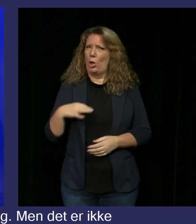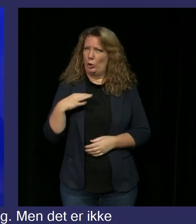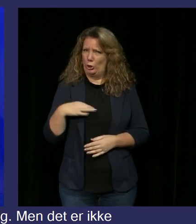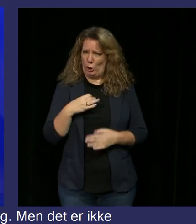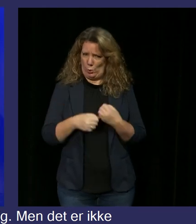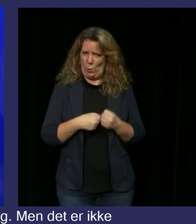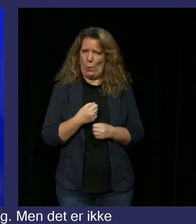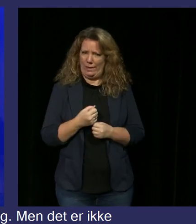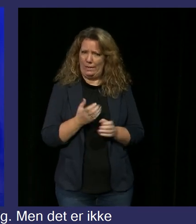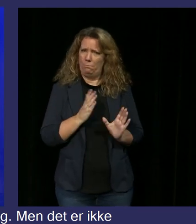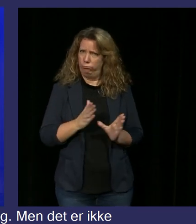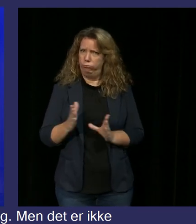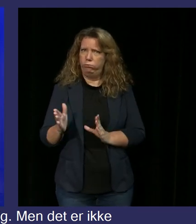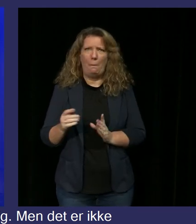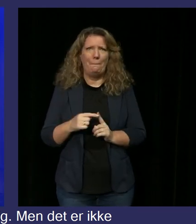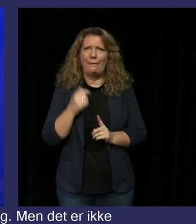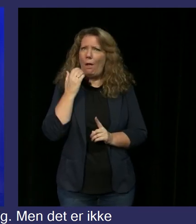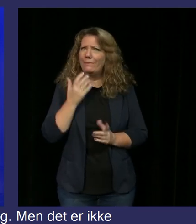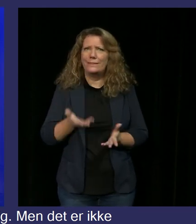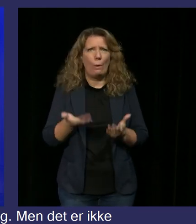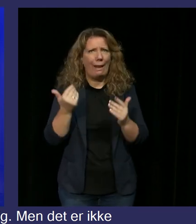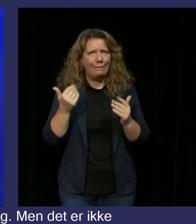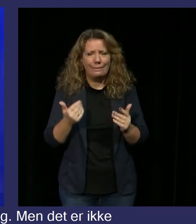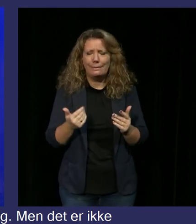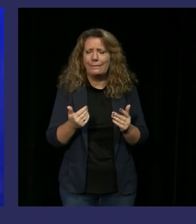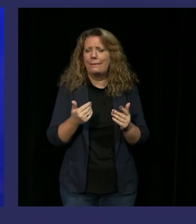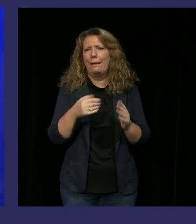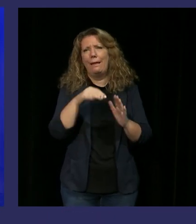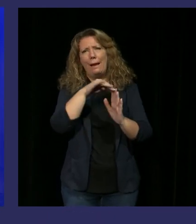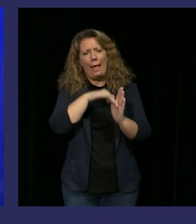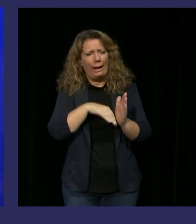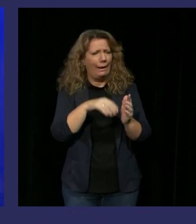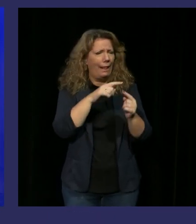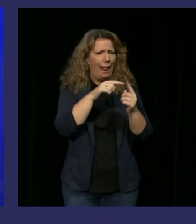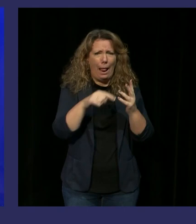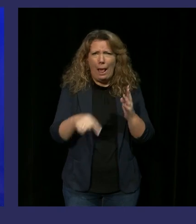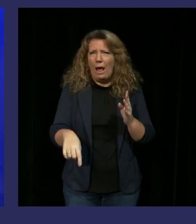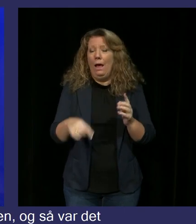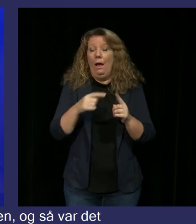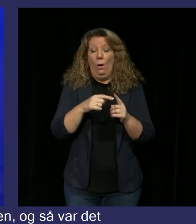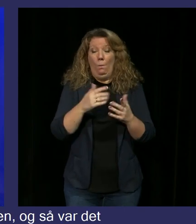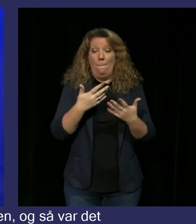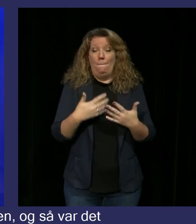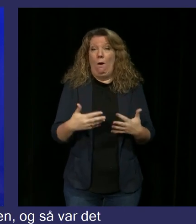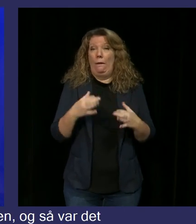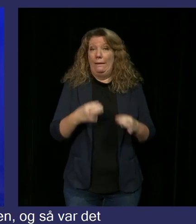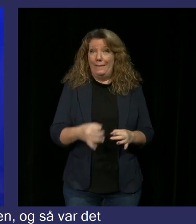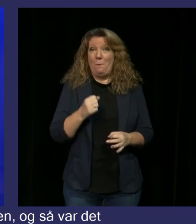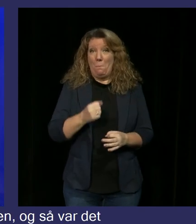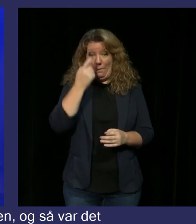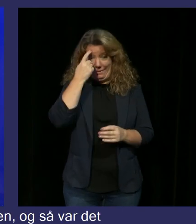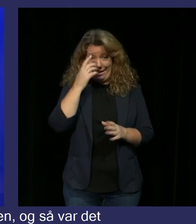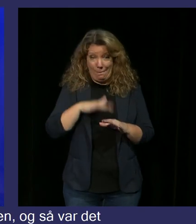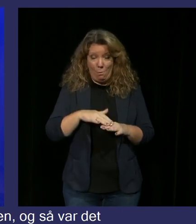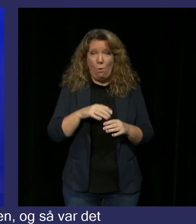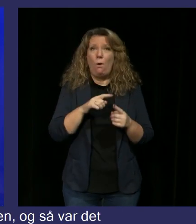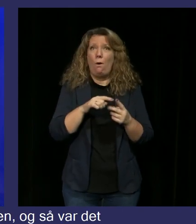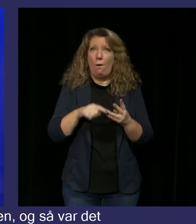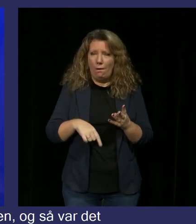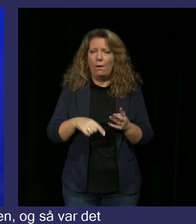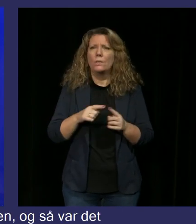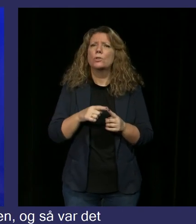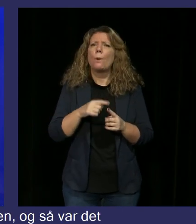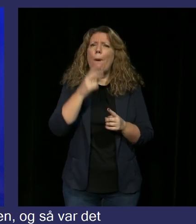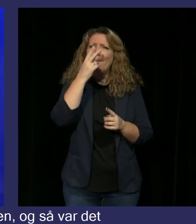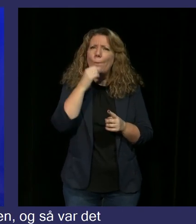ikke så lett alltid, fordi det mye siler, masse regelverk og mange ting du skal tenke på. Så da prøvde man å samle informasjonen,